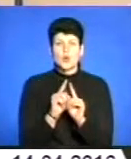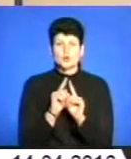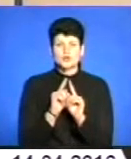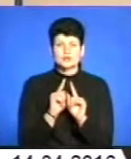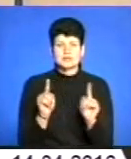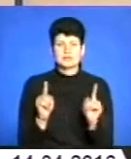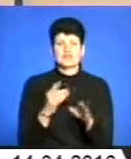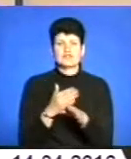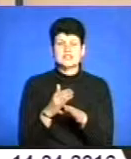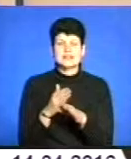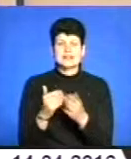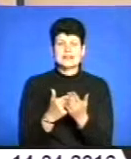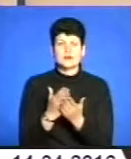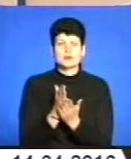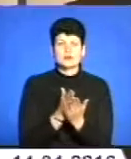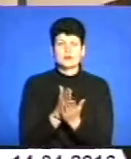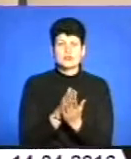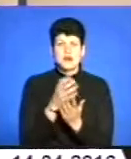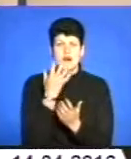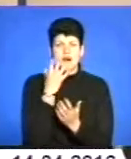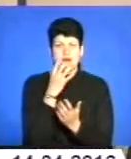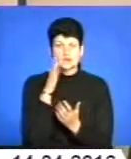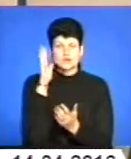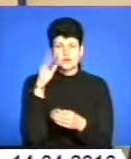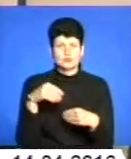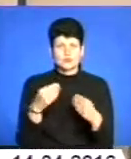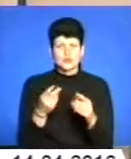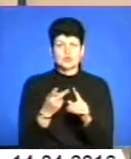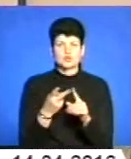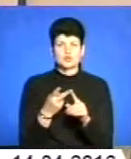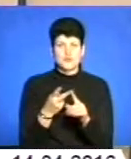частині якості послуг гарячого водопостачання. Друга частина – ми